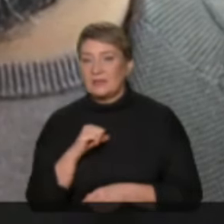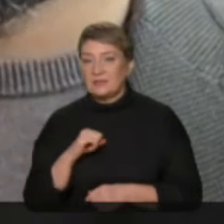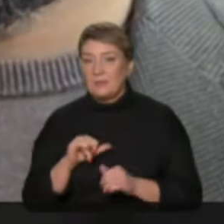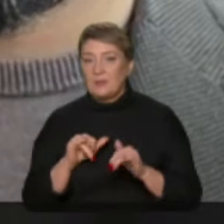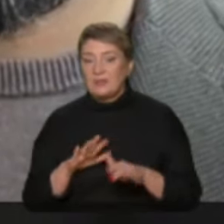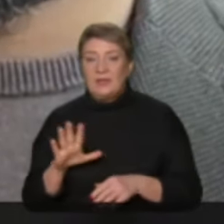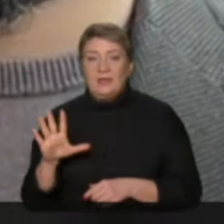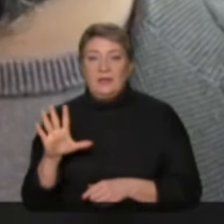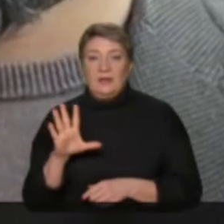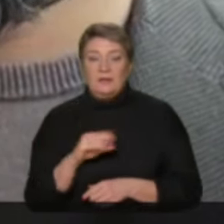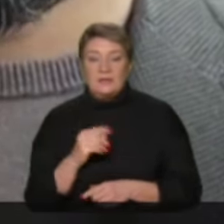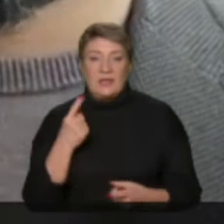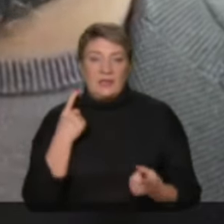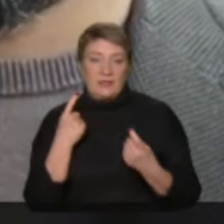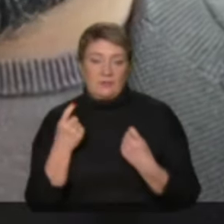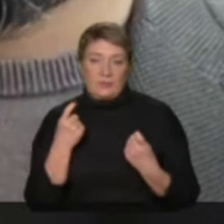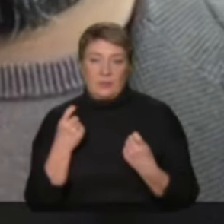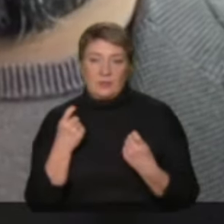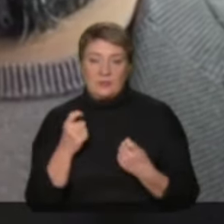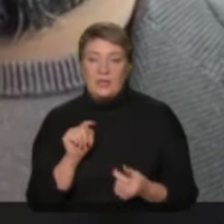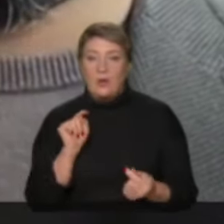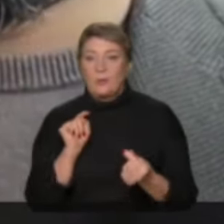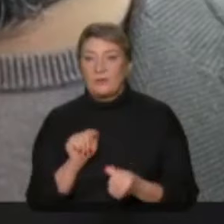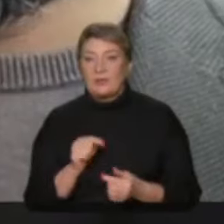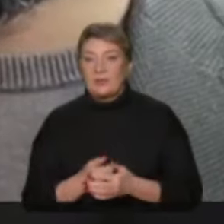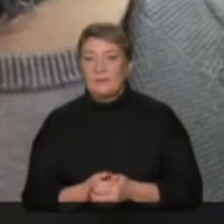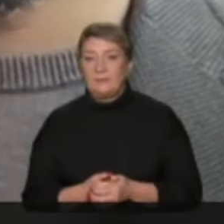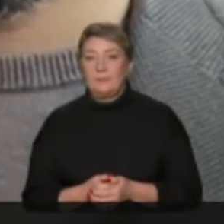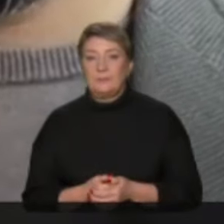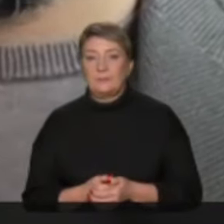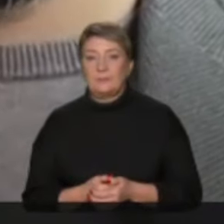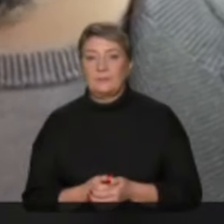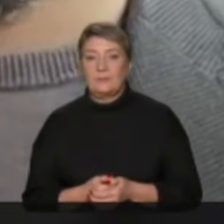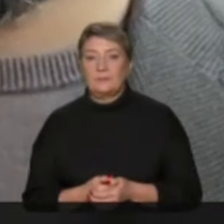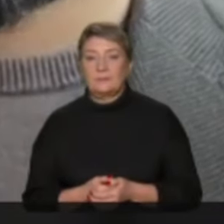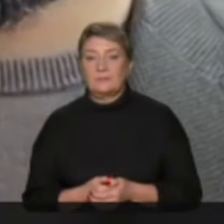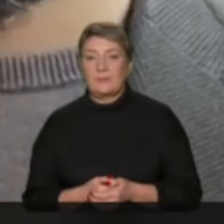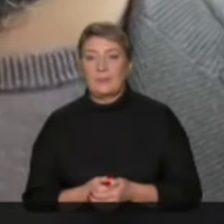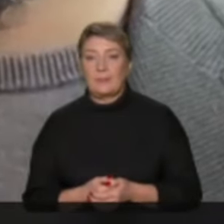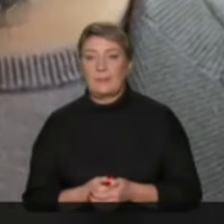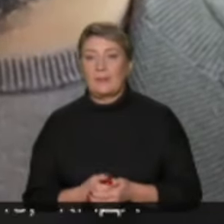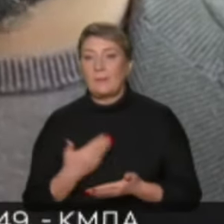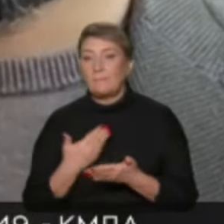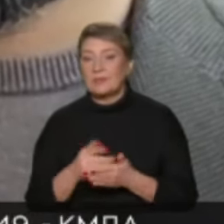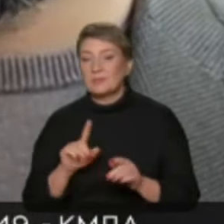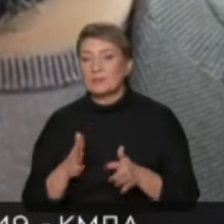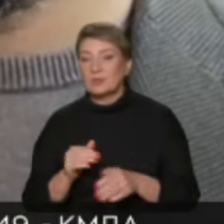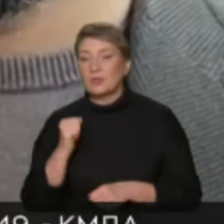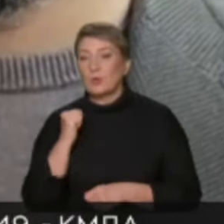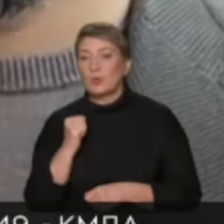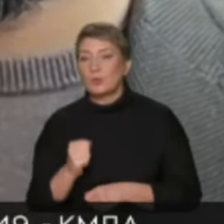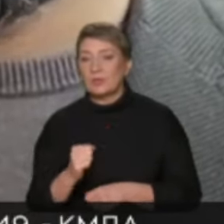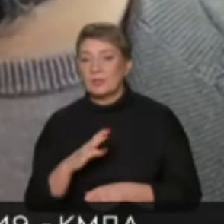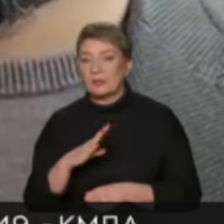все эту информацию опровергли. Вот, в принципе, то, что произошло. То есть удары были